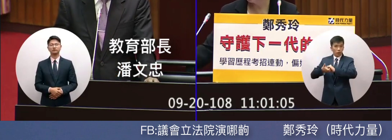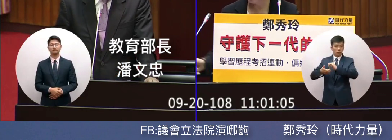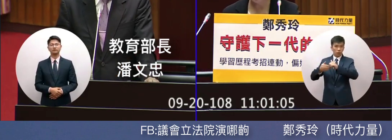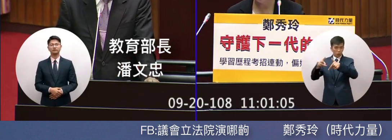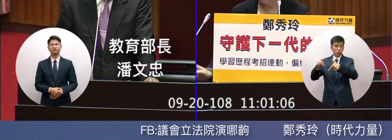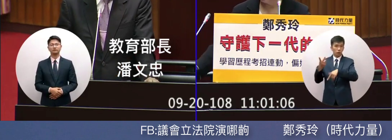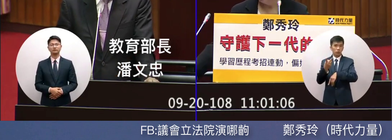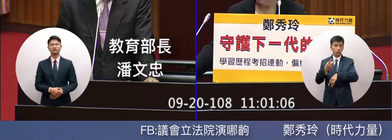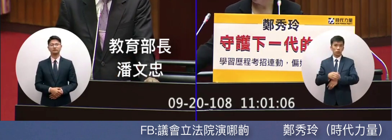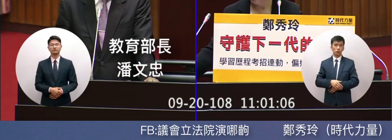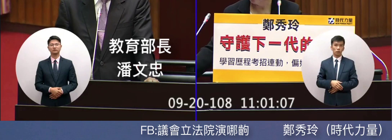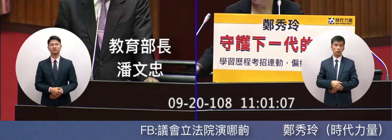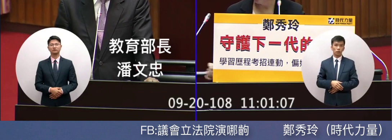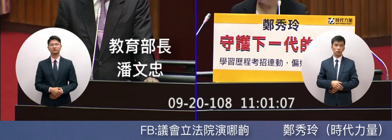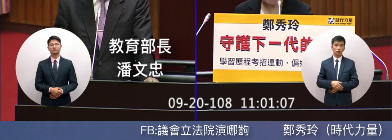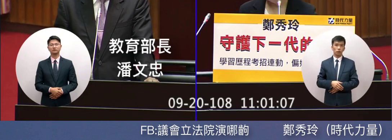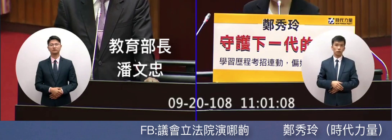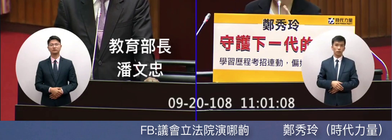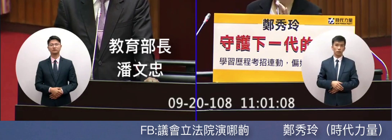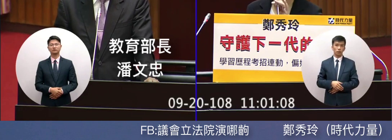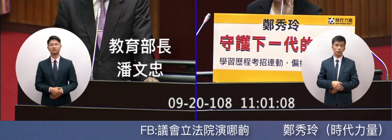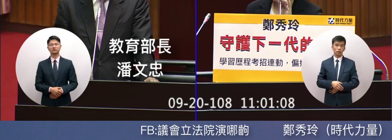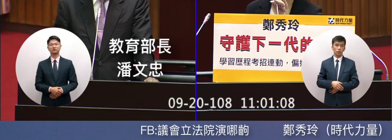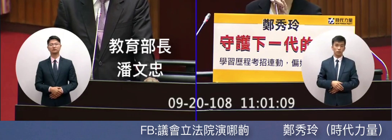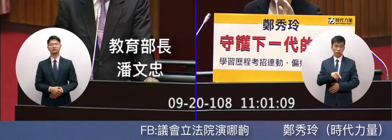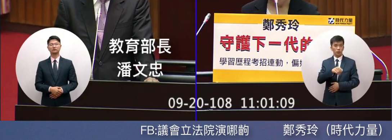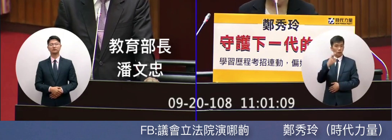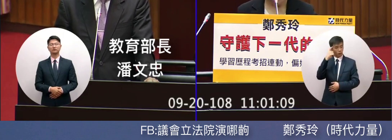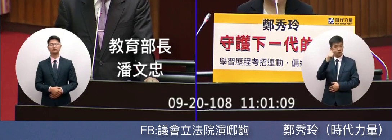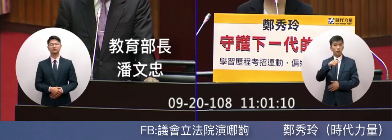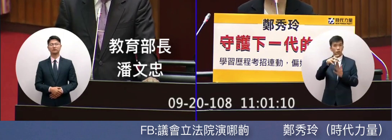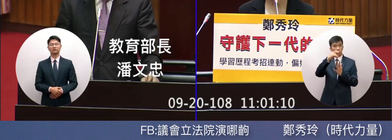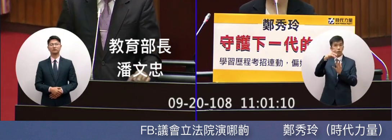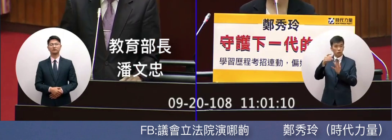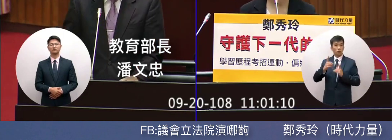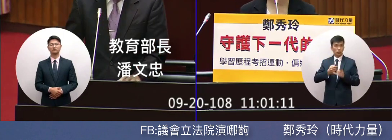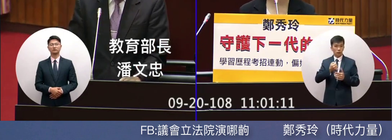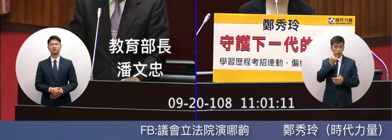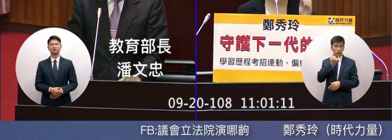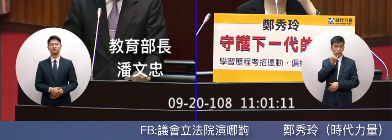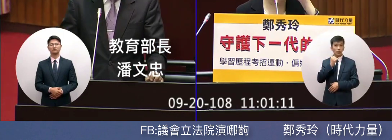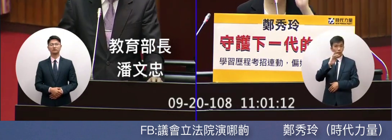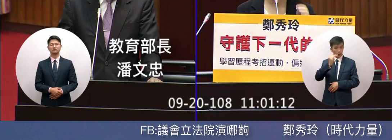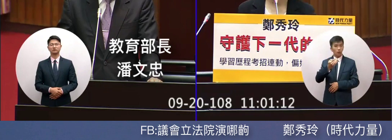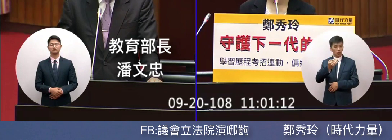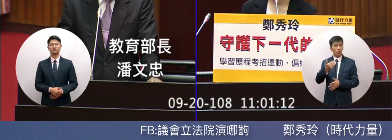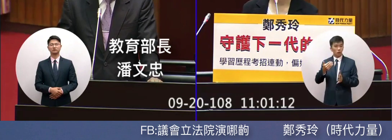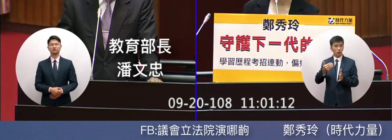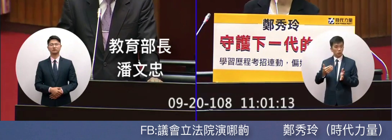因为这个算是可以这个选修的课程哈。那总而言之呢，就我们所